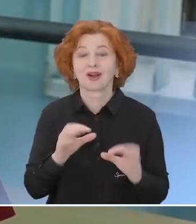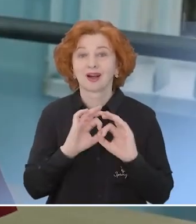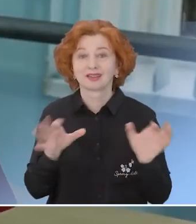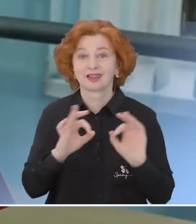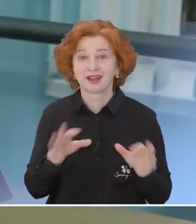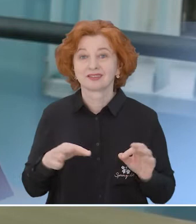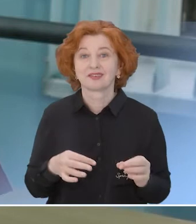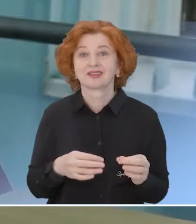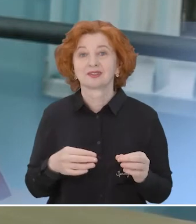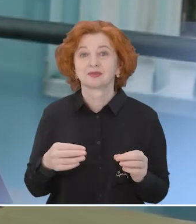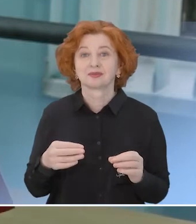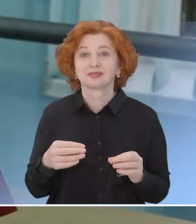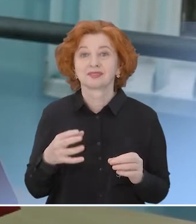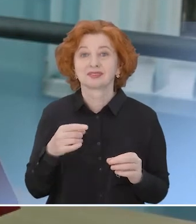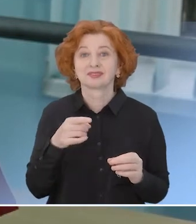же самые ноги,